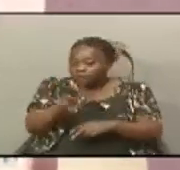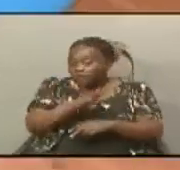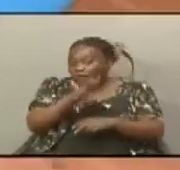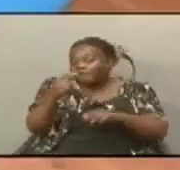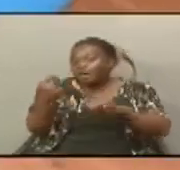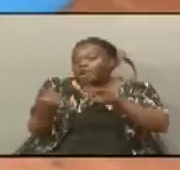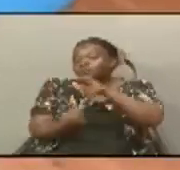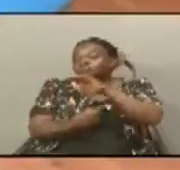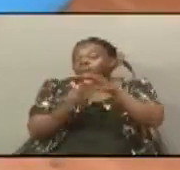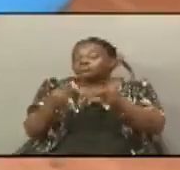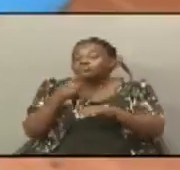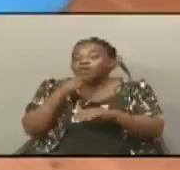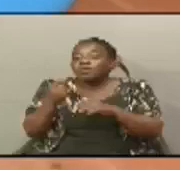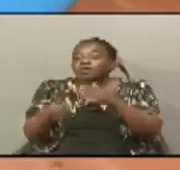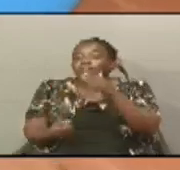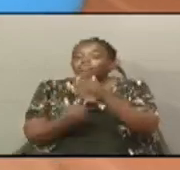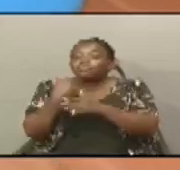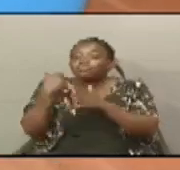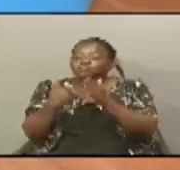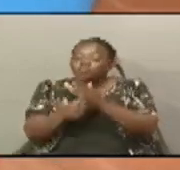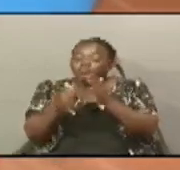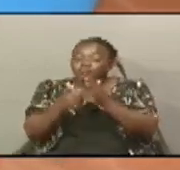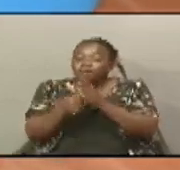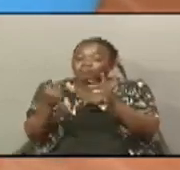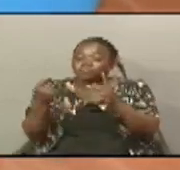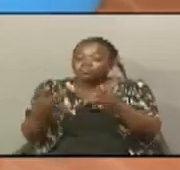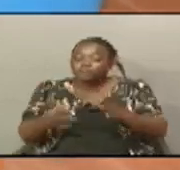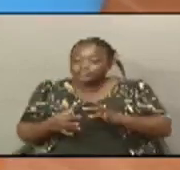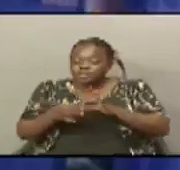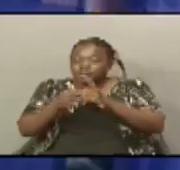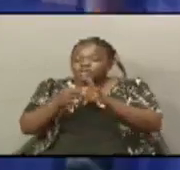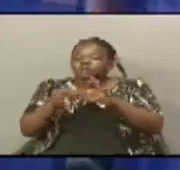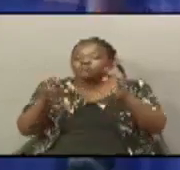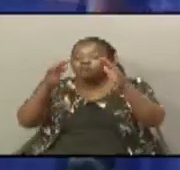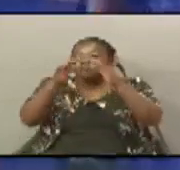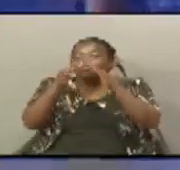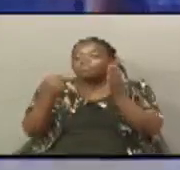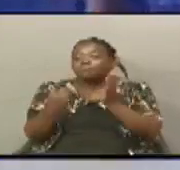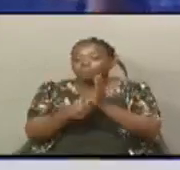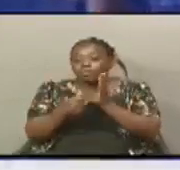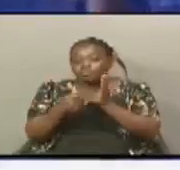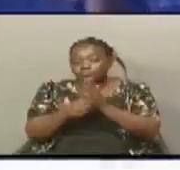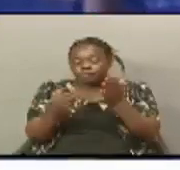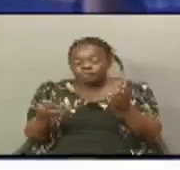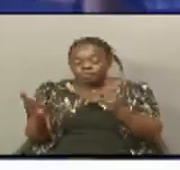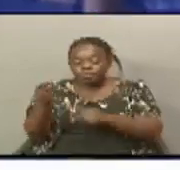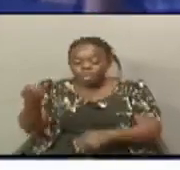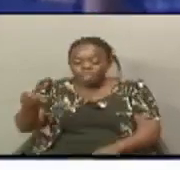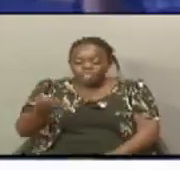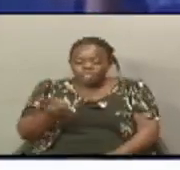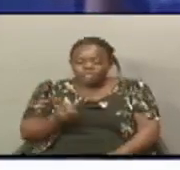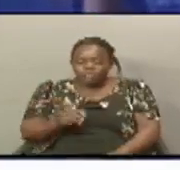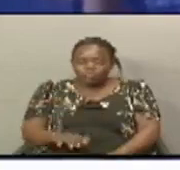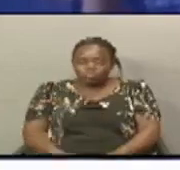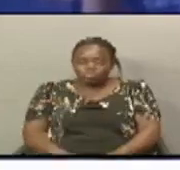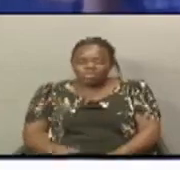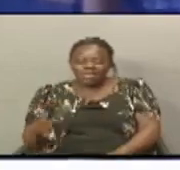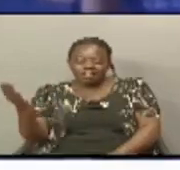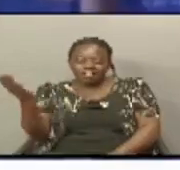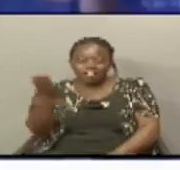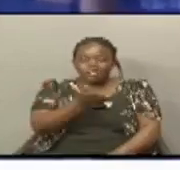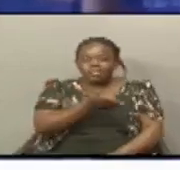Sseguyi abafunye ebisaga by'okusa ku butabanguko mu maka. Abantu beefumita ebiso, abantu beetema